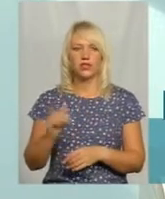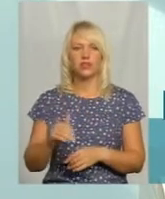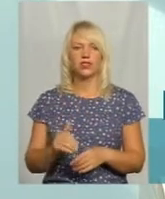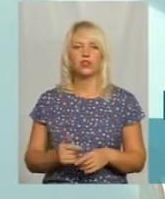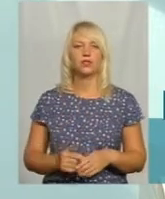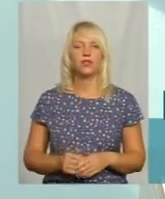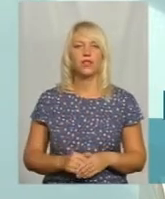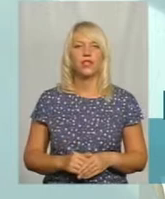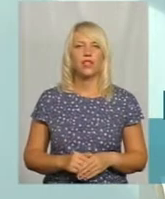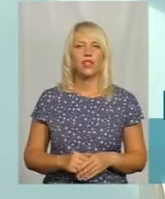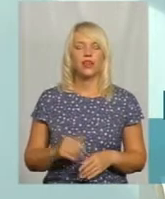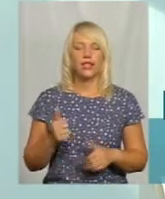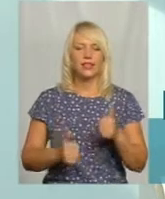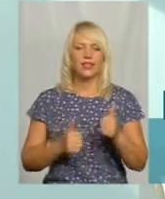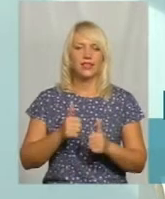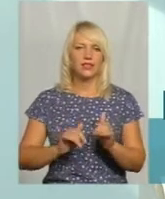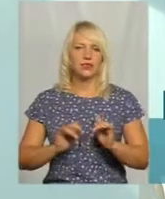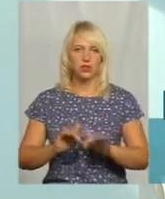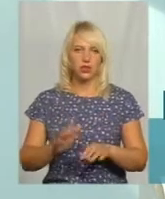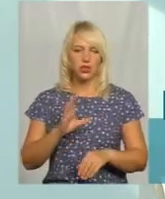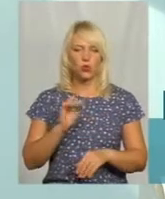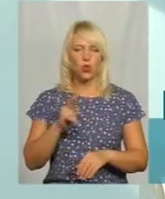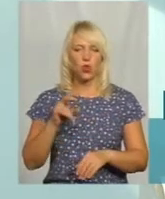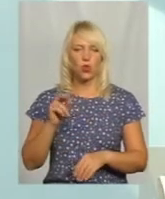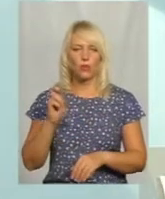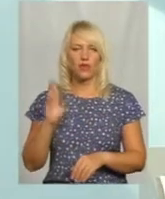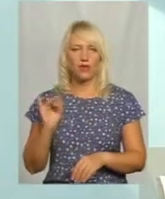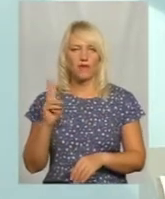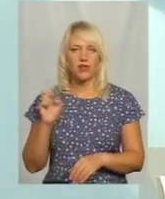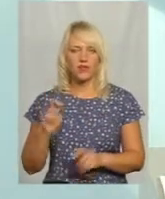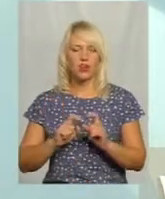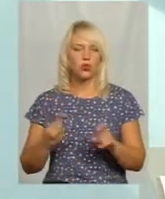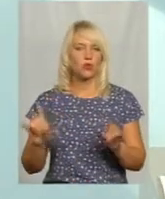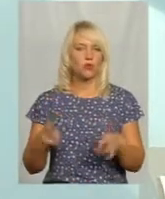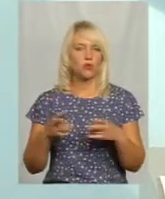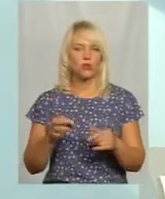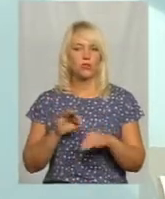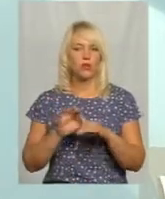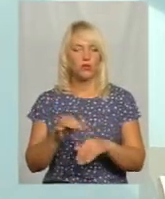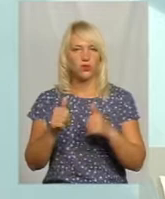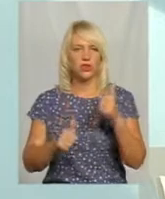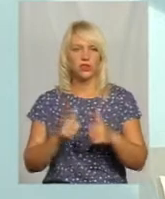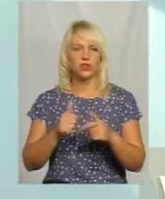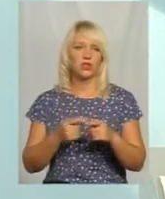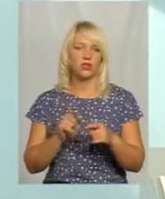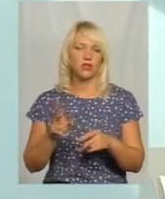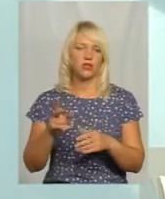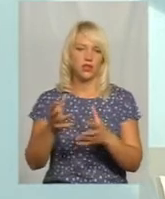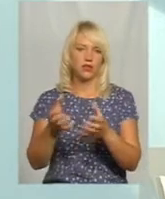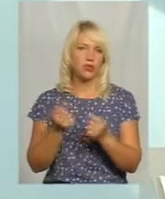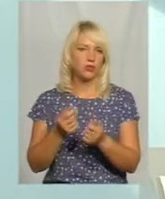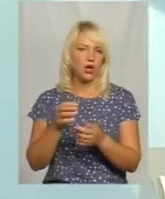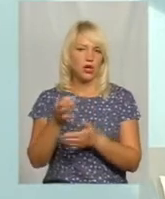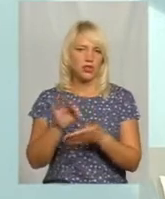Тобто тендерні процедури в Солобковецькій громаді проводити не потрібно, і вони зразу могли вийти на відкриті